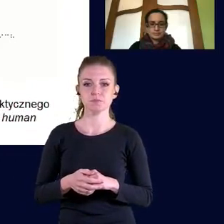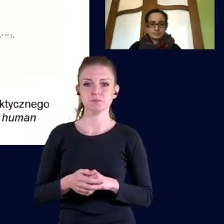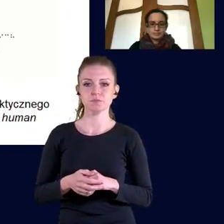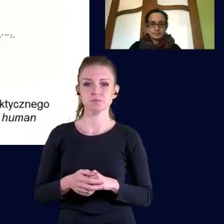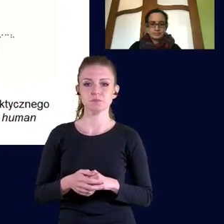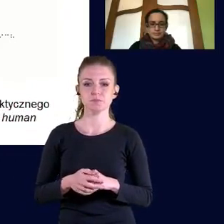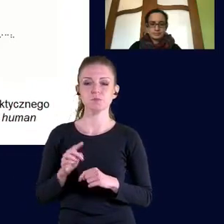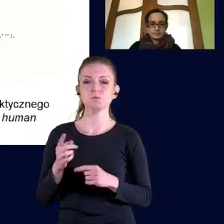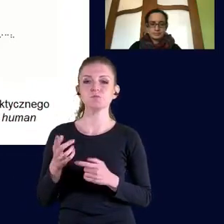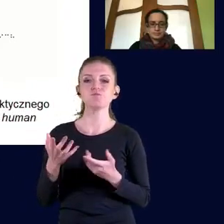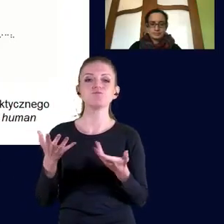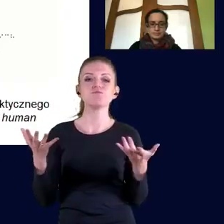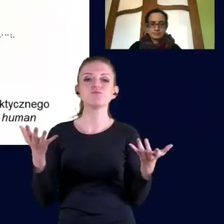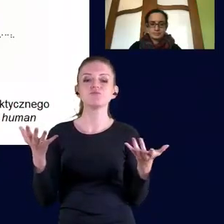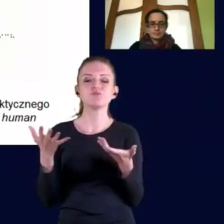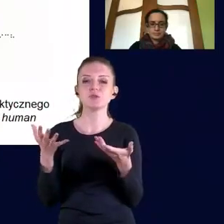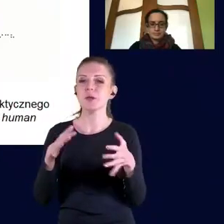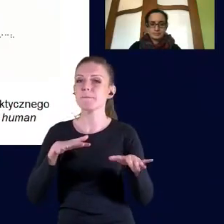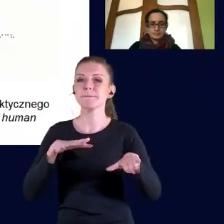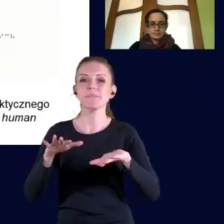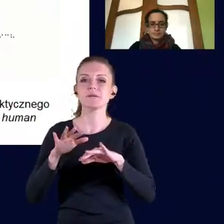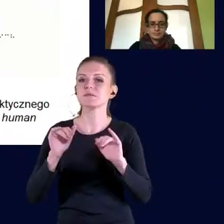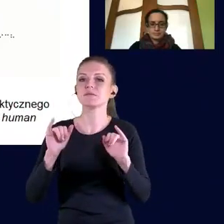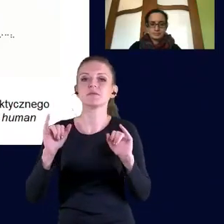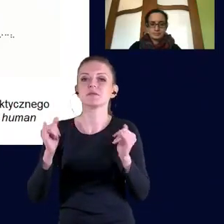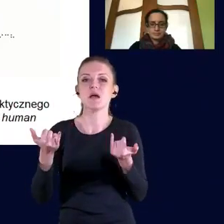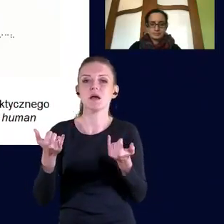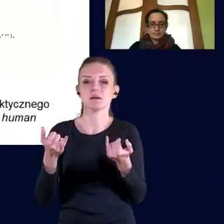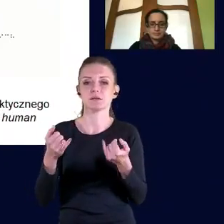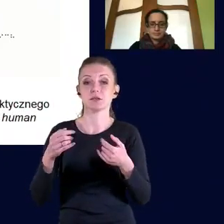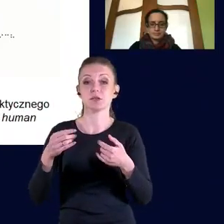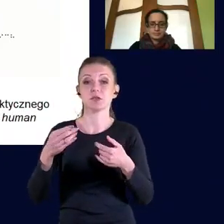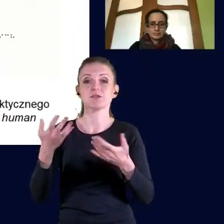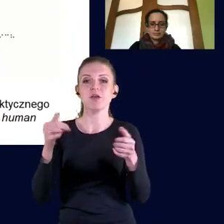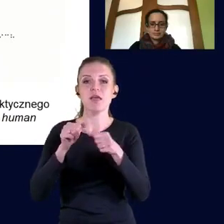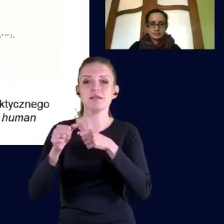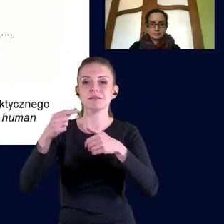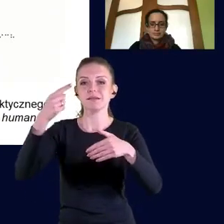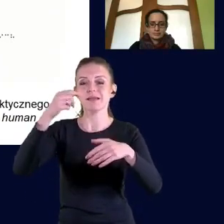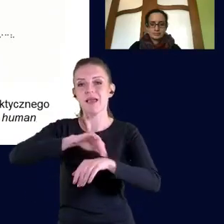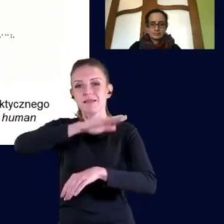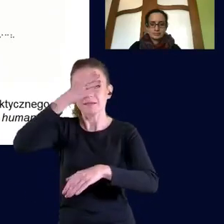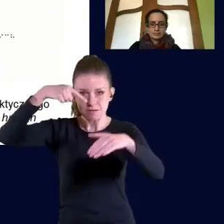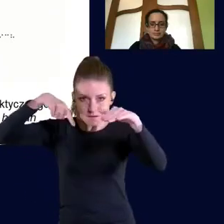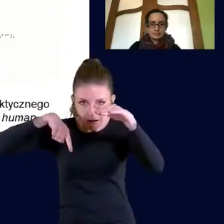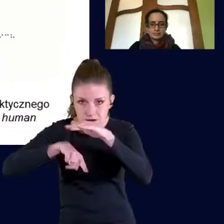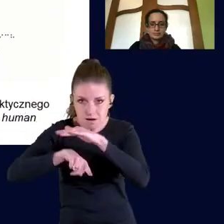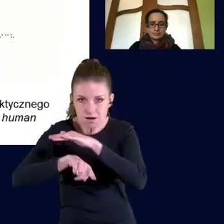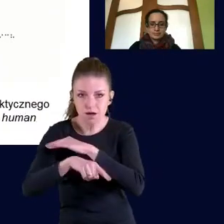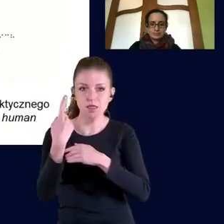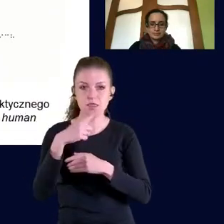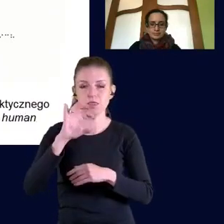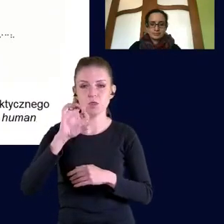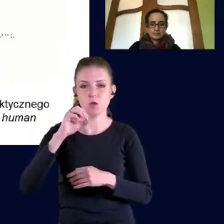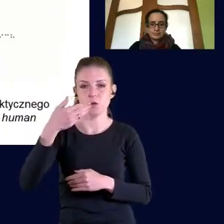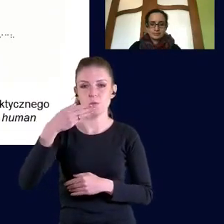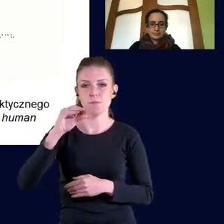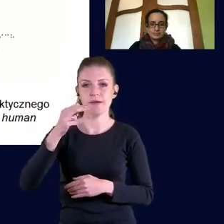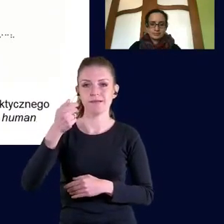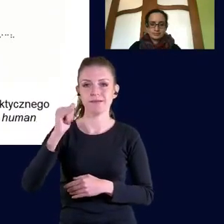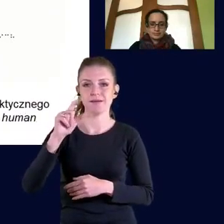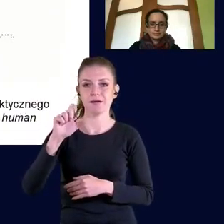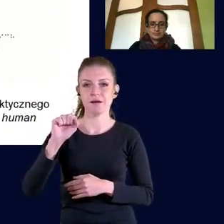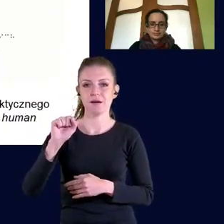pokazuje gdzie w którym miejscu mieści się jaskinia domenica o której była mowa w